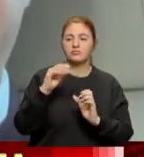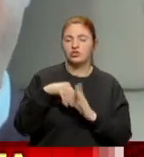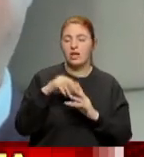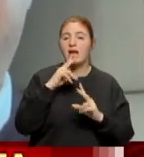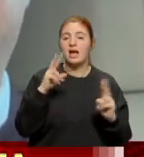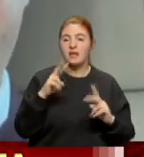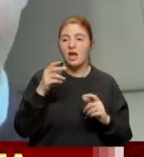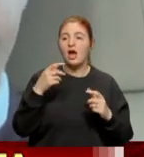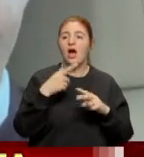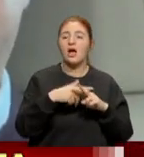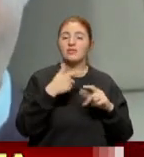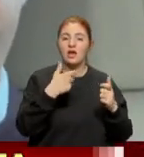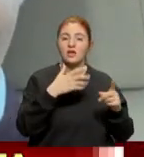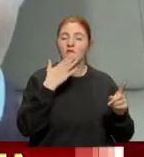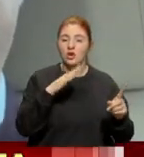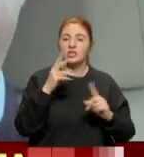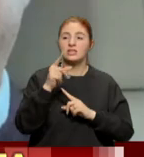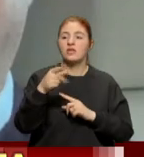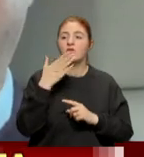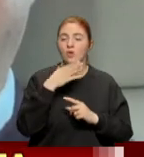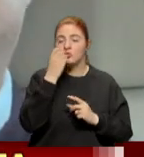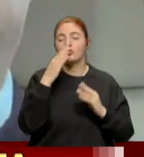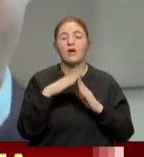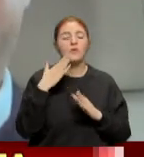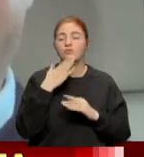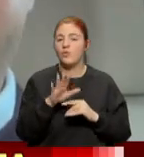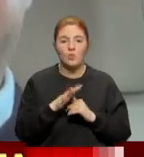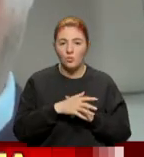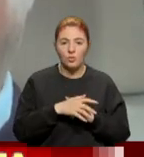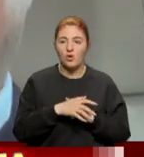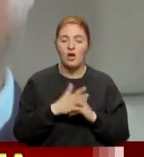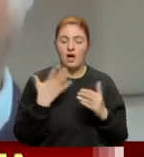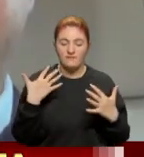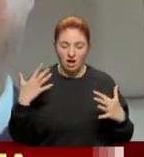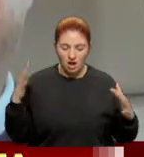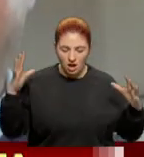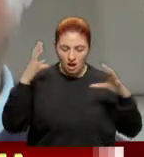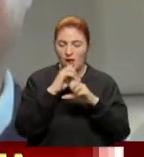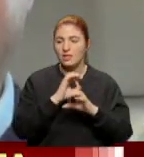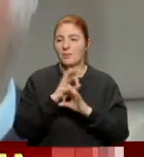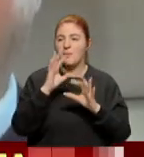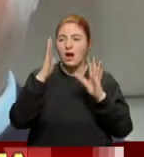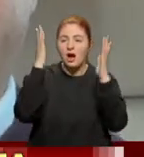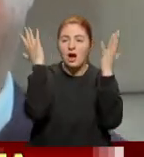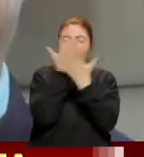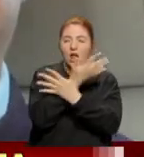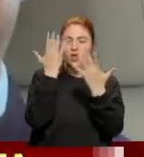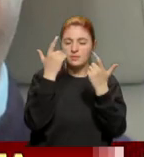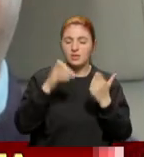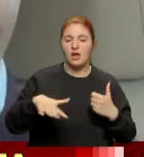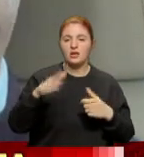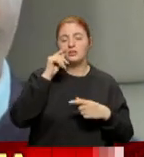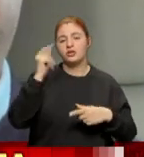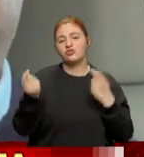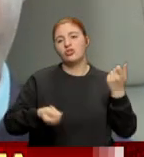Elektrik Antakya'da yok, Islahiye'de yok, Nurdağ'da yok. Hava karardığı zaman tamamen zifiri, karanlık bir ortamda